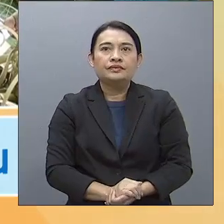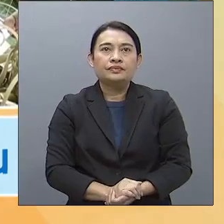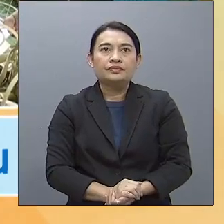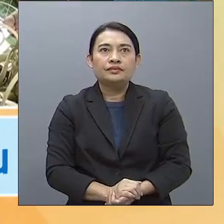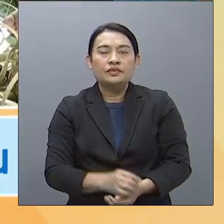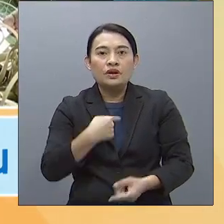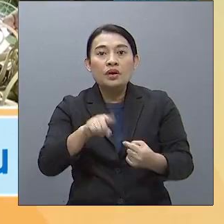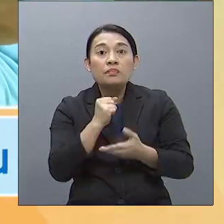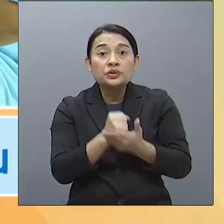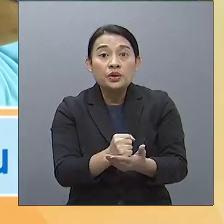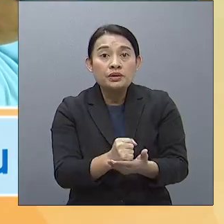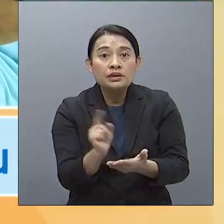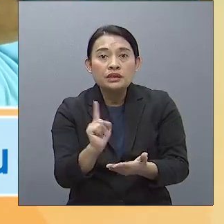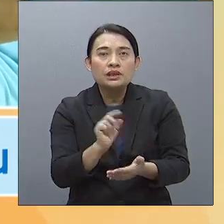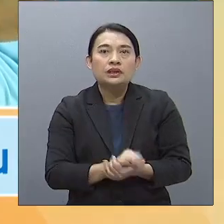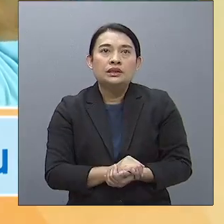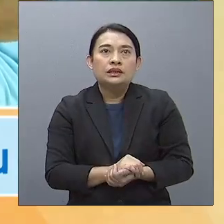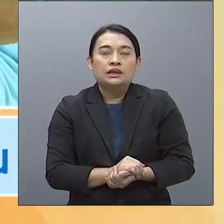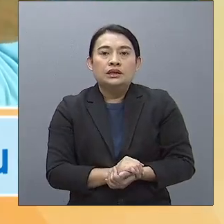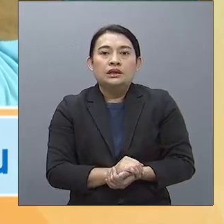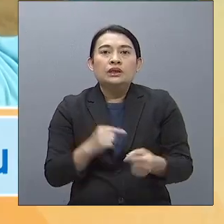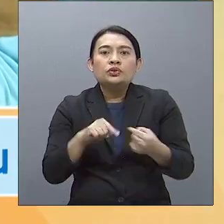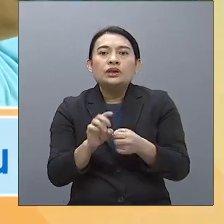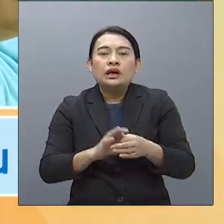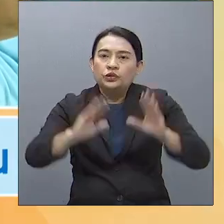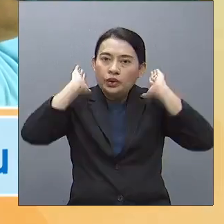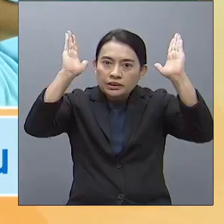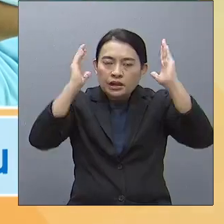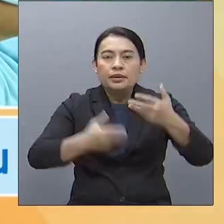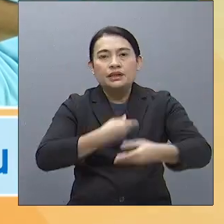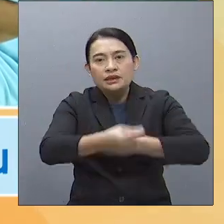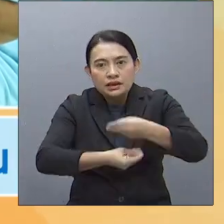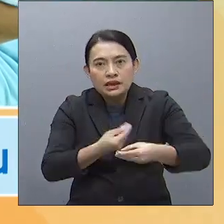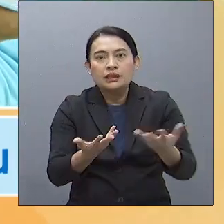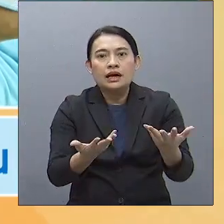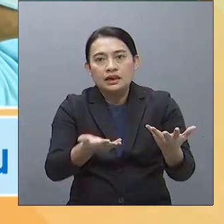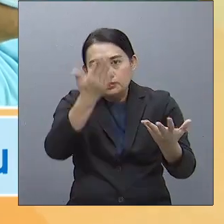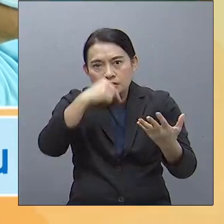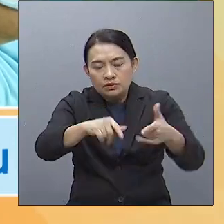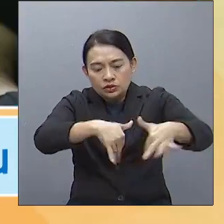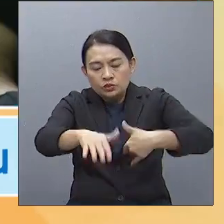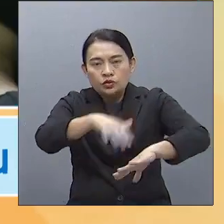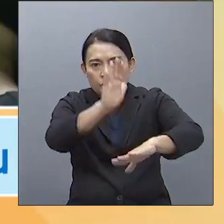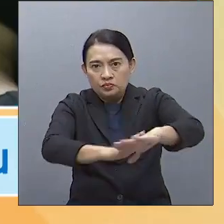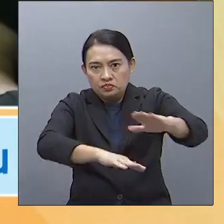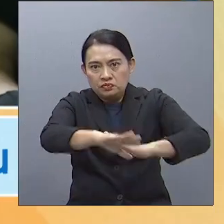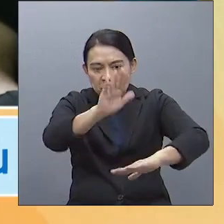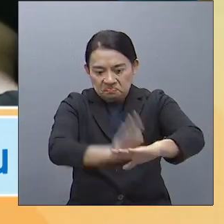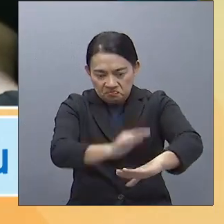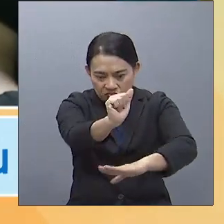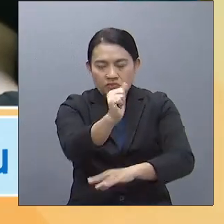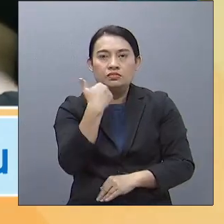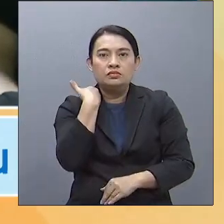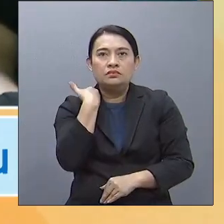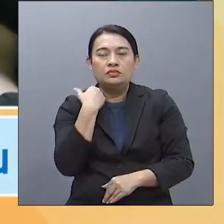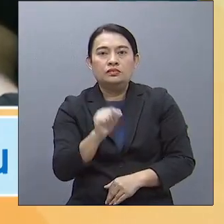หมในเรื่องของการทำมาร์เก็ตติ้งทำการตลาดคือบางอย่างเนี่ยท่านมีฝีมืออยู่แล้วนะบางอย่างเนี่ยทำกันมาเราทำสู้แม่